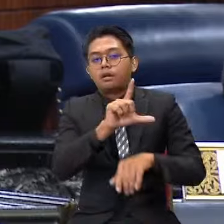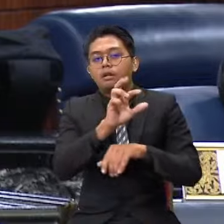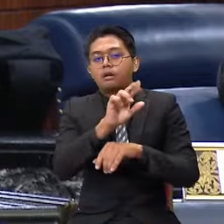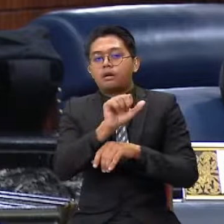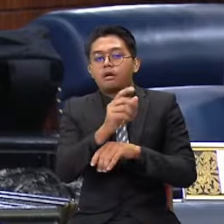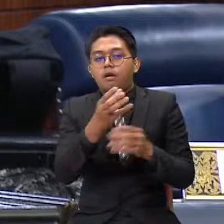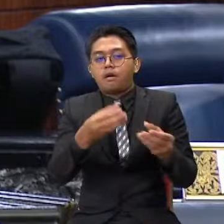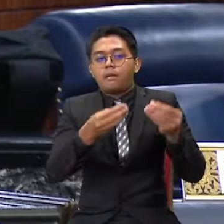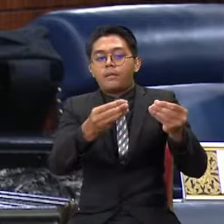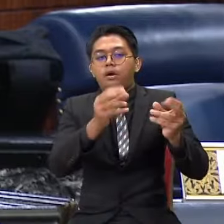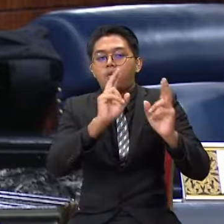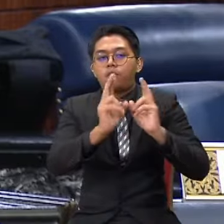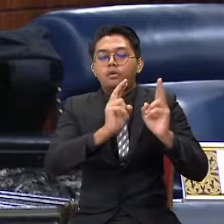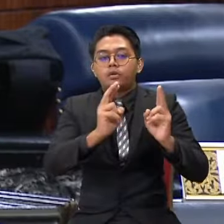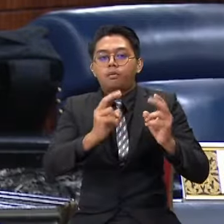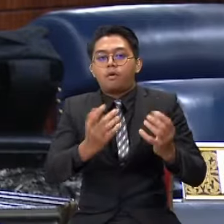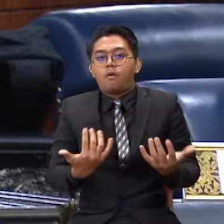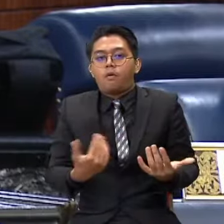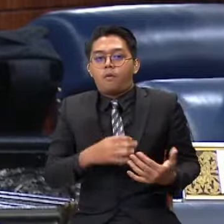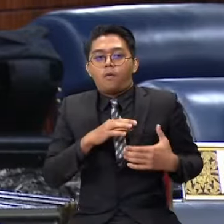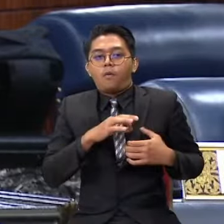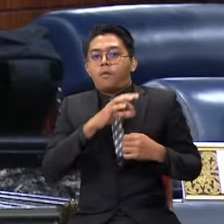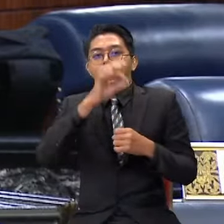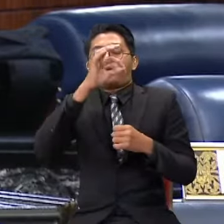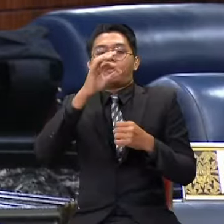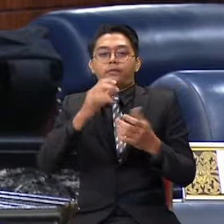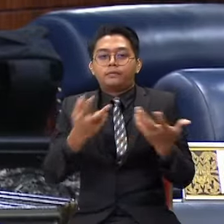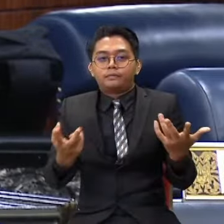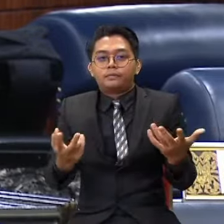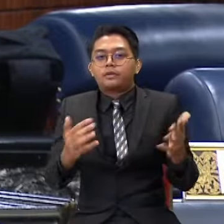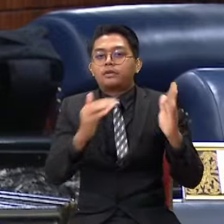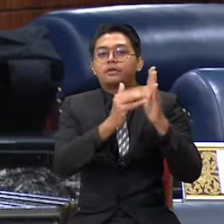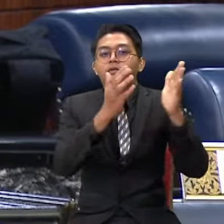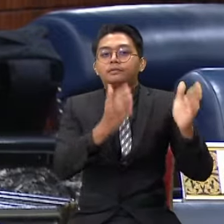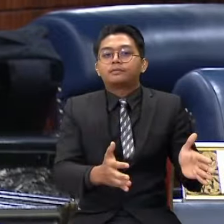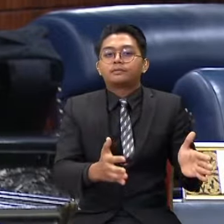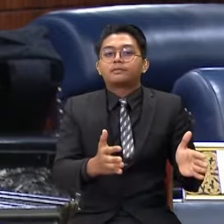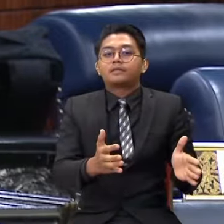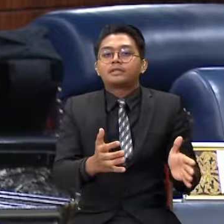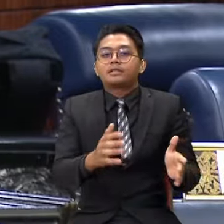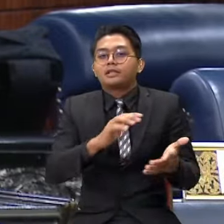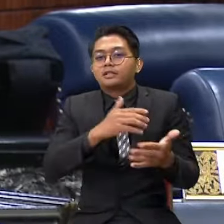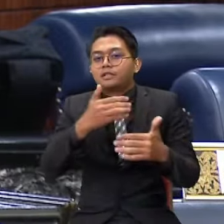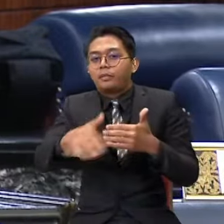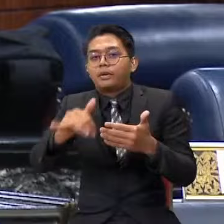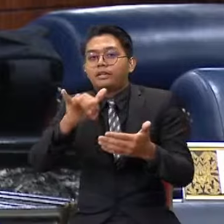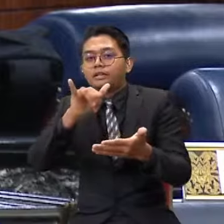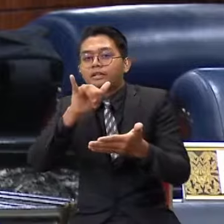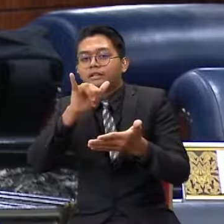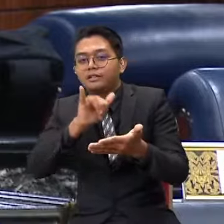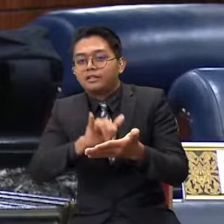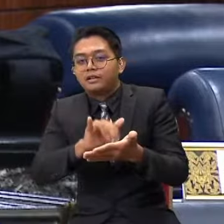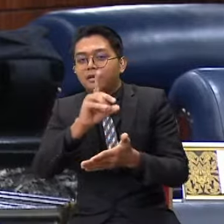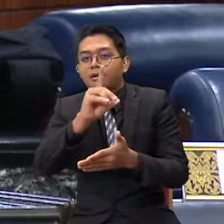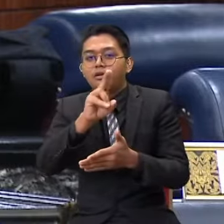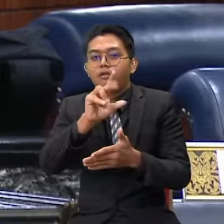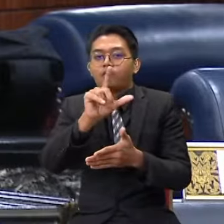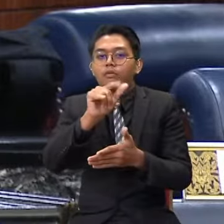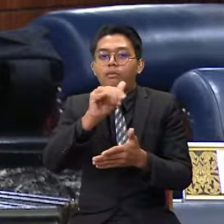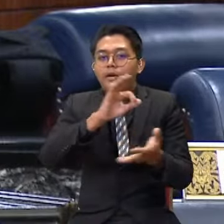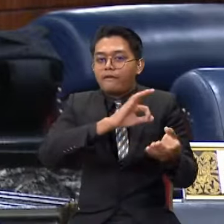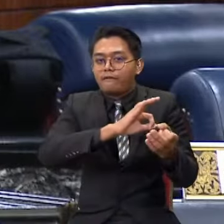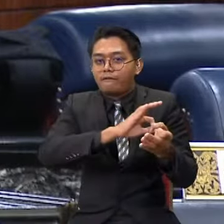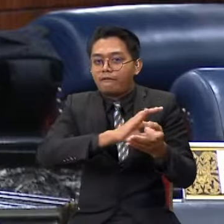ucapan yang membara semangat barisan pembangkang setelah pembangkang gagal dalam Dubai move semua Sur tak boleh buat